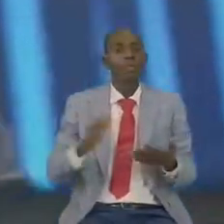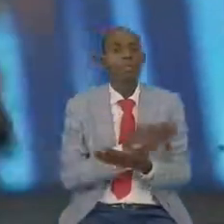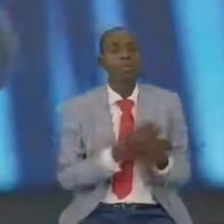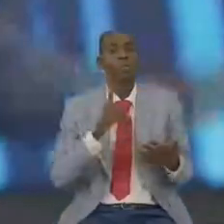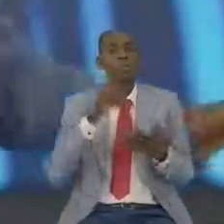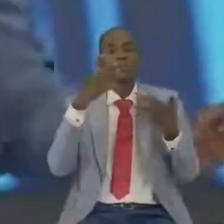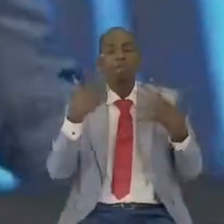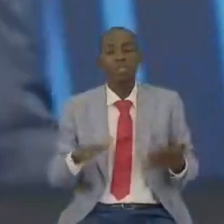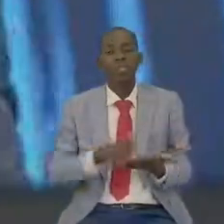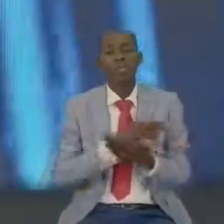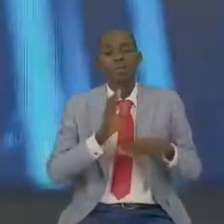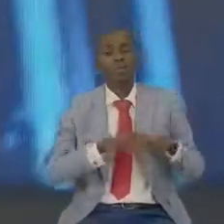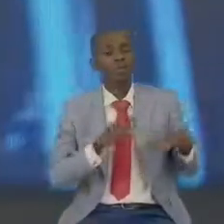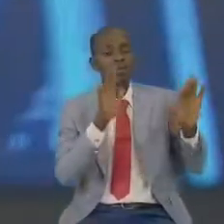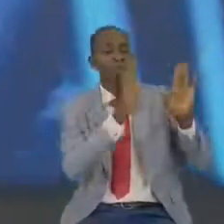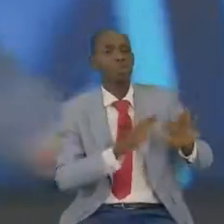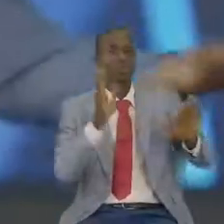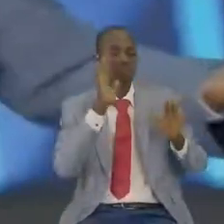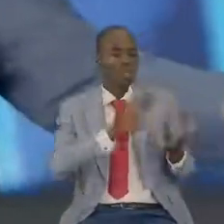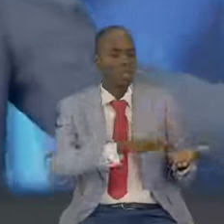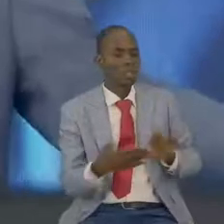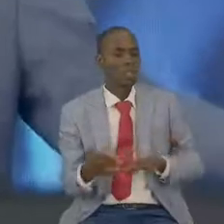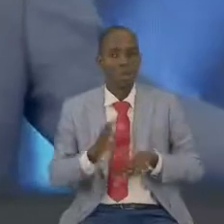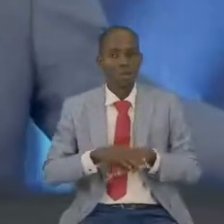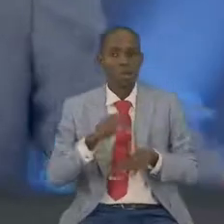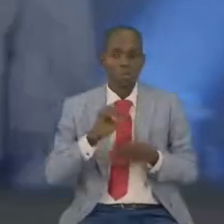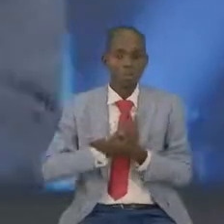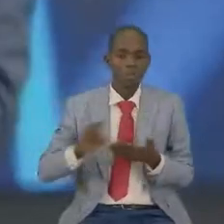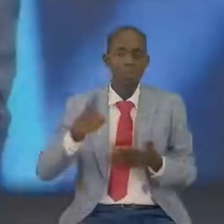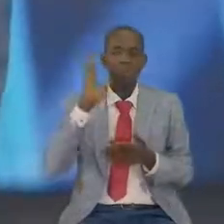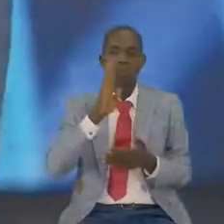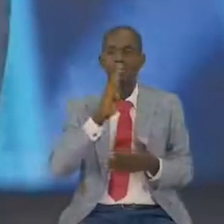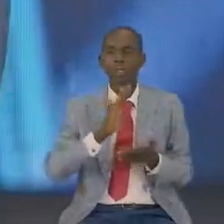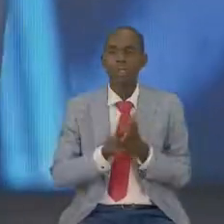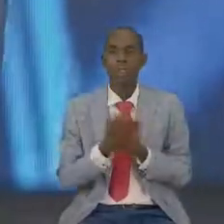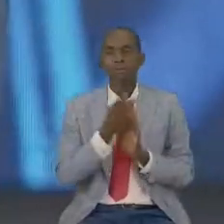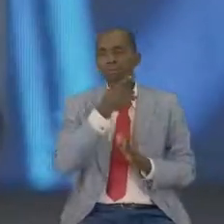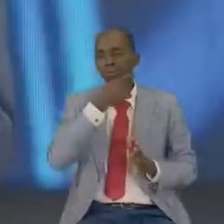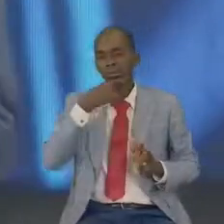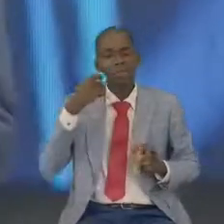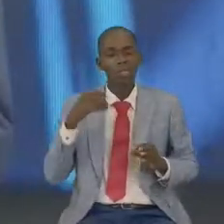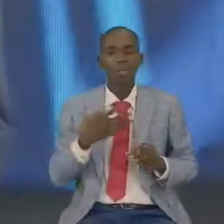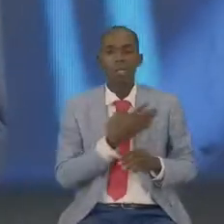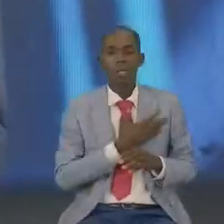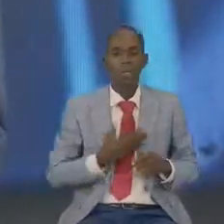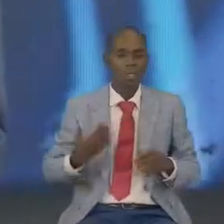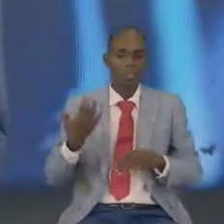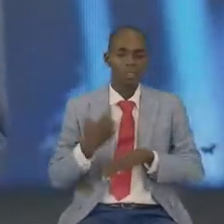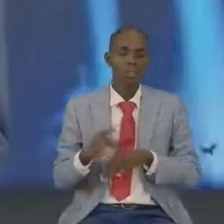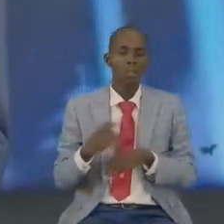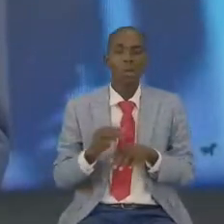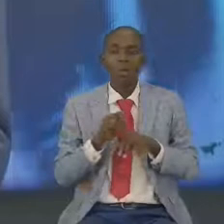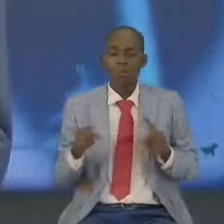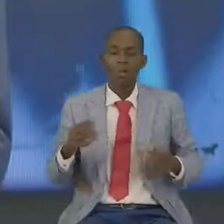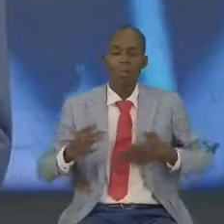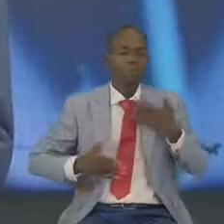dimanche va mourir et au cours de la semaine, tu seras stérile, tu seras encore dans le désert. Mais la joie